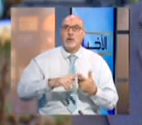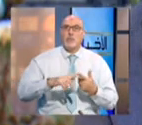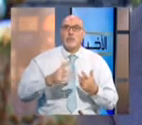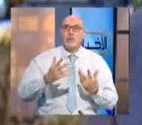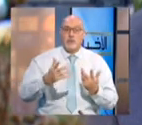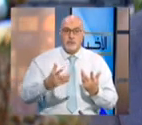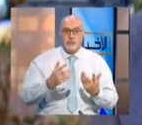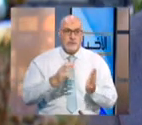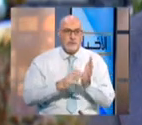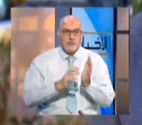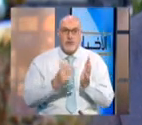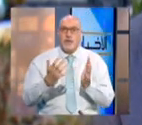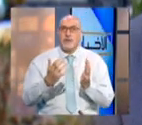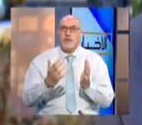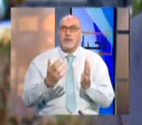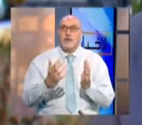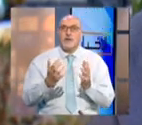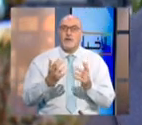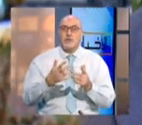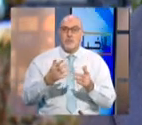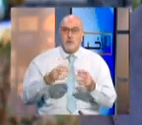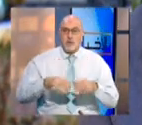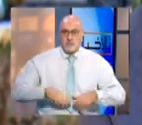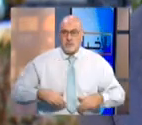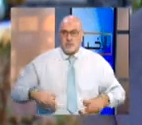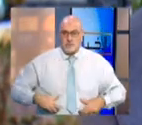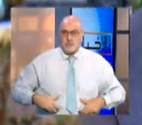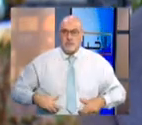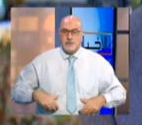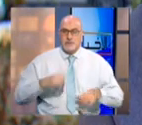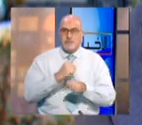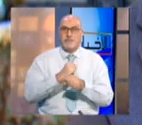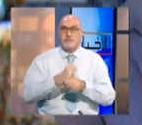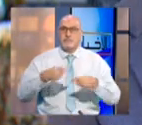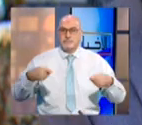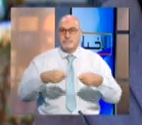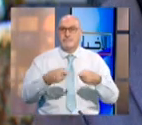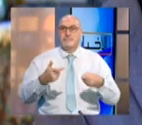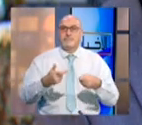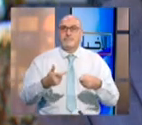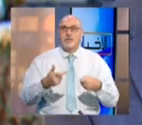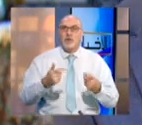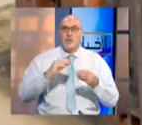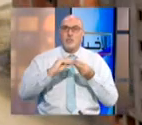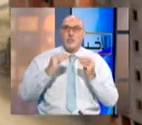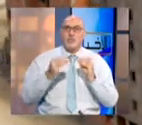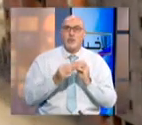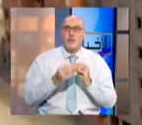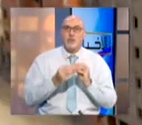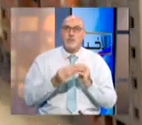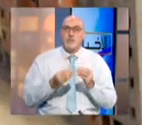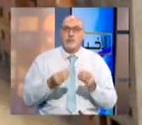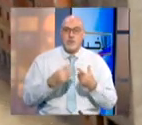للأراضي، وإن بصفة عامة جل البلديات إن لم أقل معظمها انها تعاني